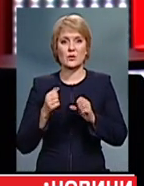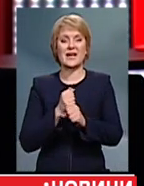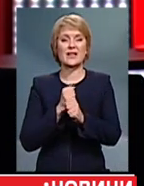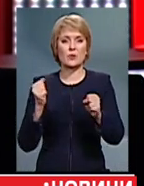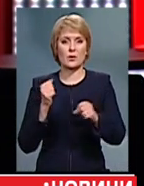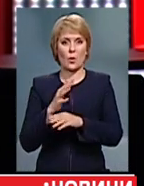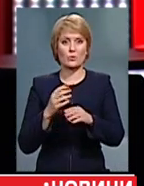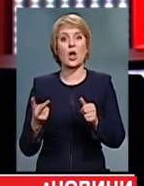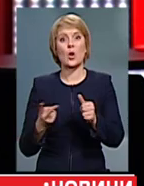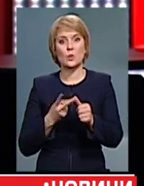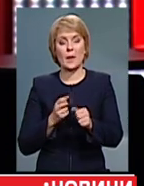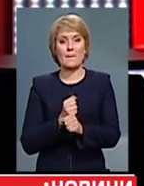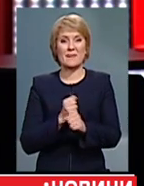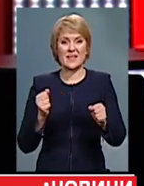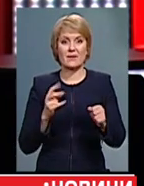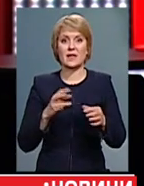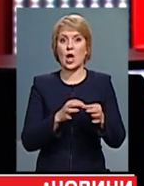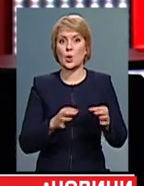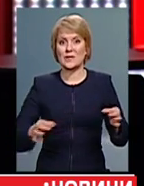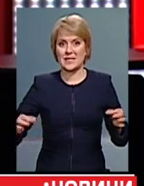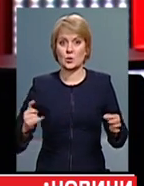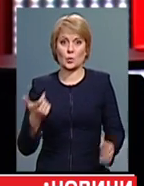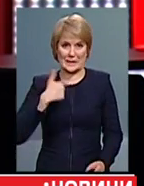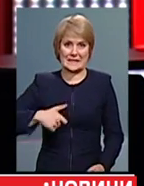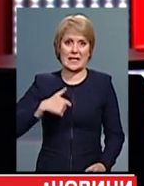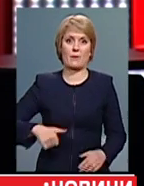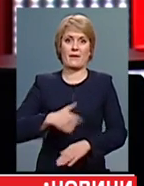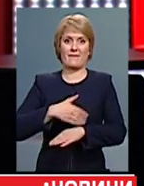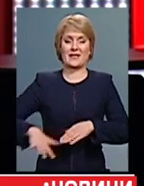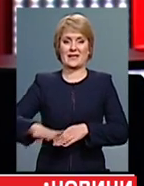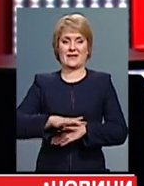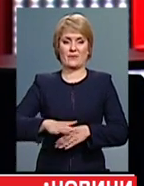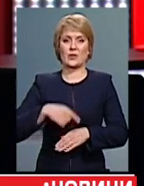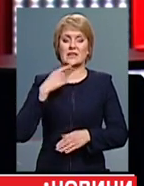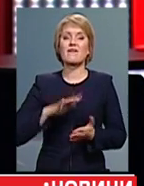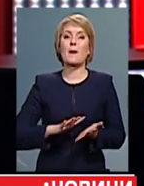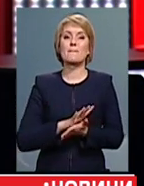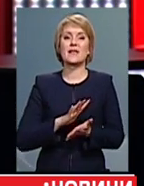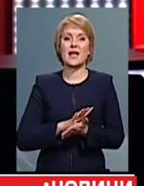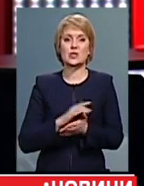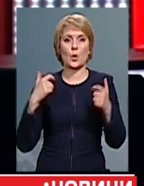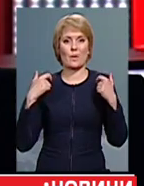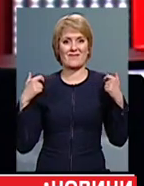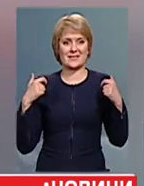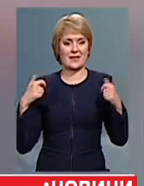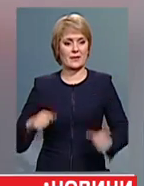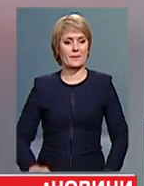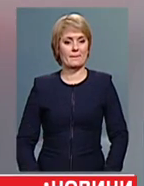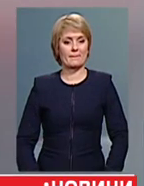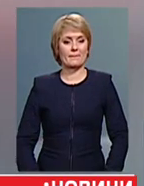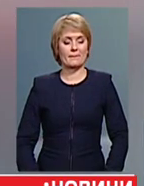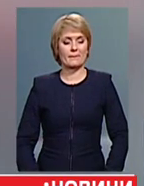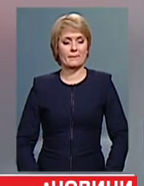на розтяжці в себе в дворі. Про це новинам на першому повідомив пресофіцер штабу АТО в секторі А Дмитро Горбунов. Було